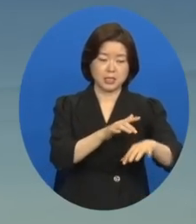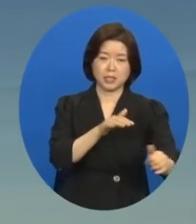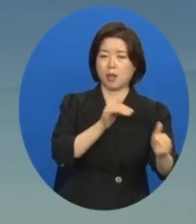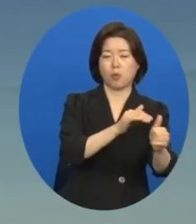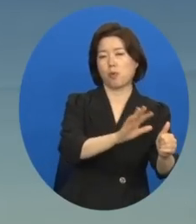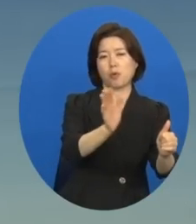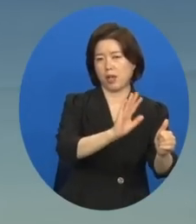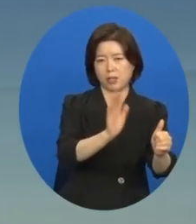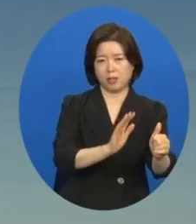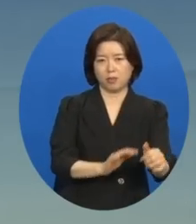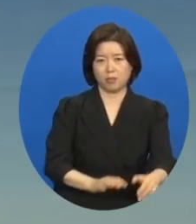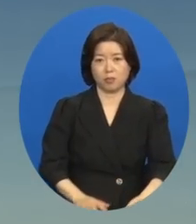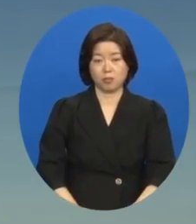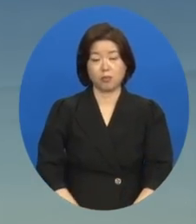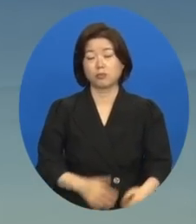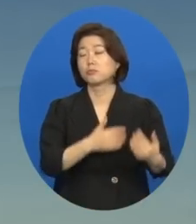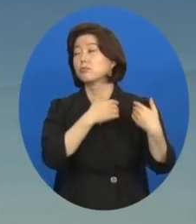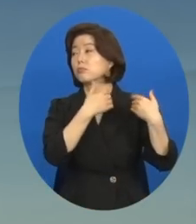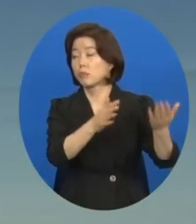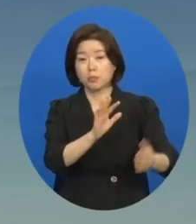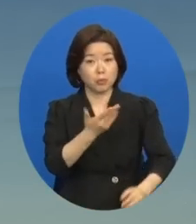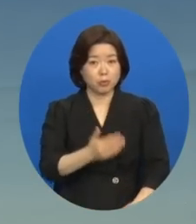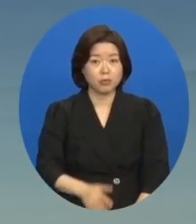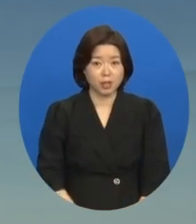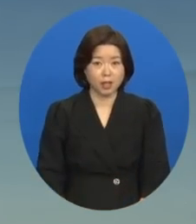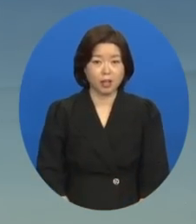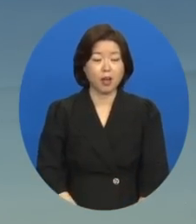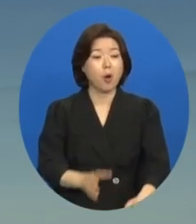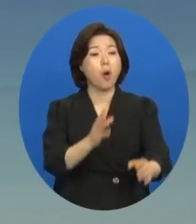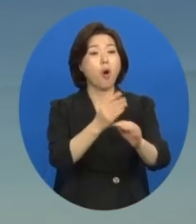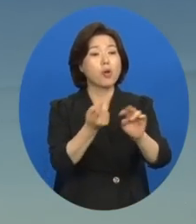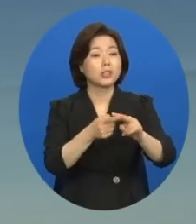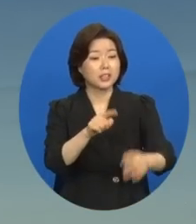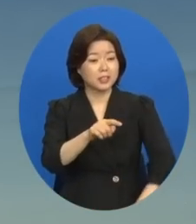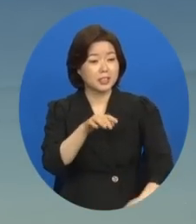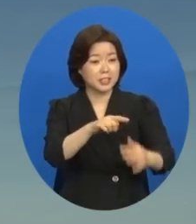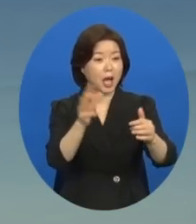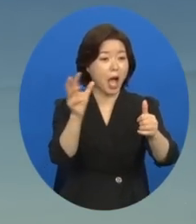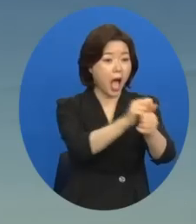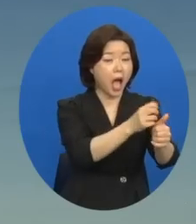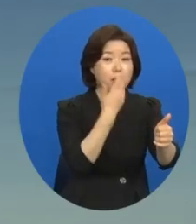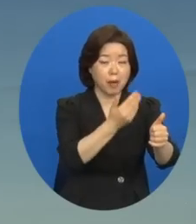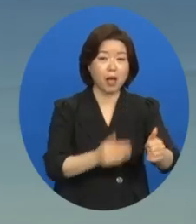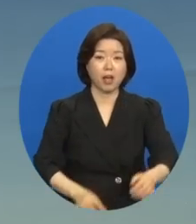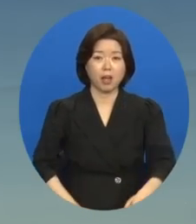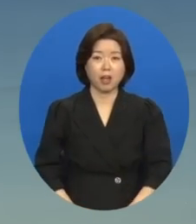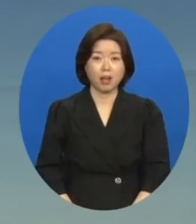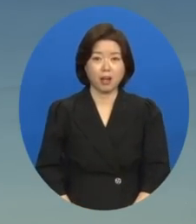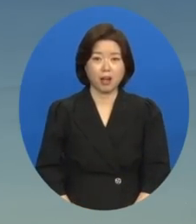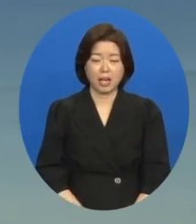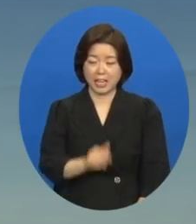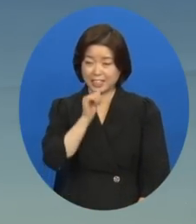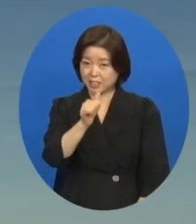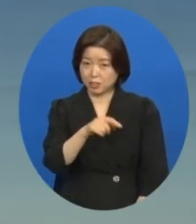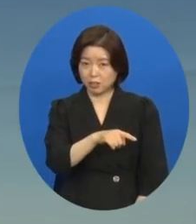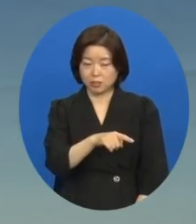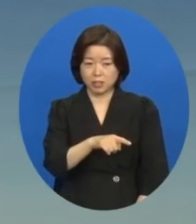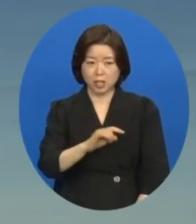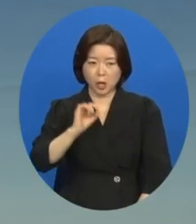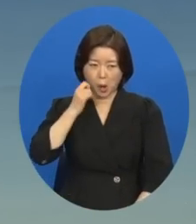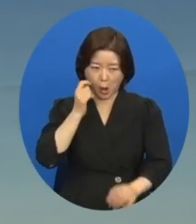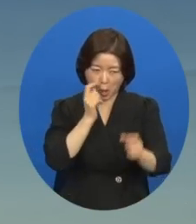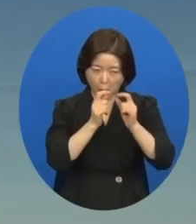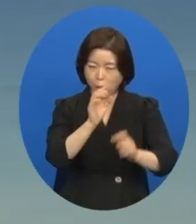공격하지 않아요. 그냥 내버려 둬도 돼요. 언제든지 찾아가서 잡아먹을 수 있거든요. 절대 어렵게